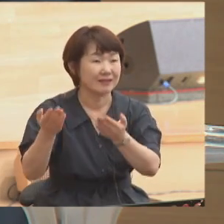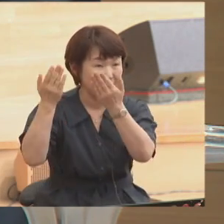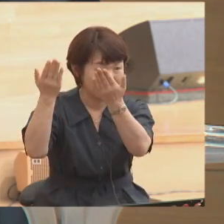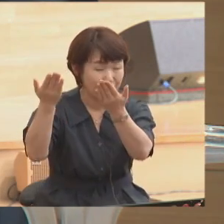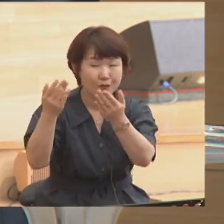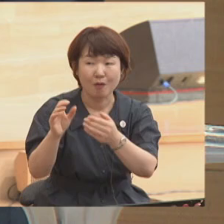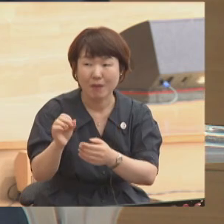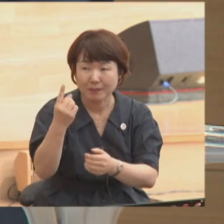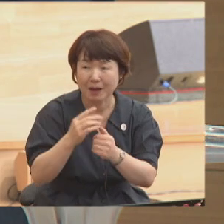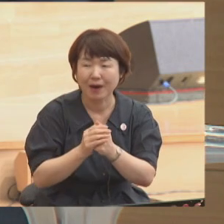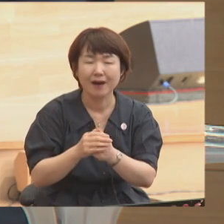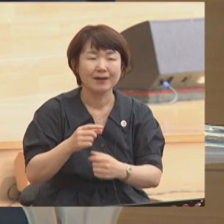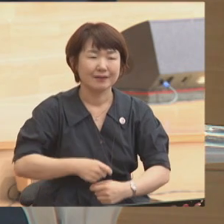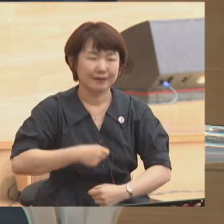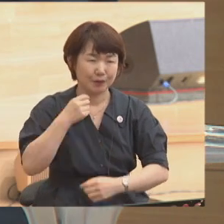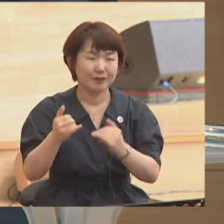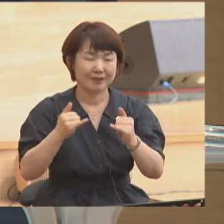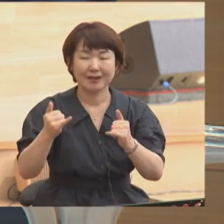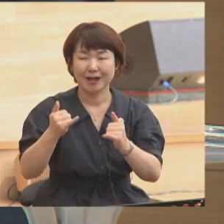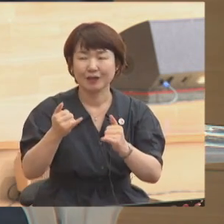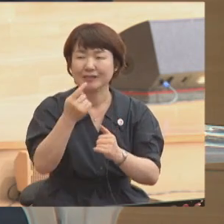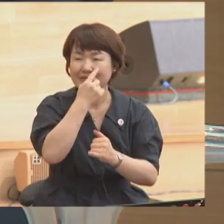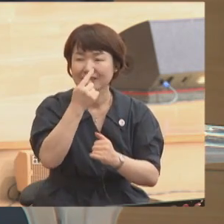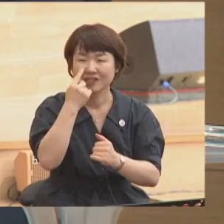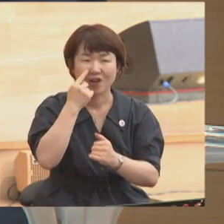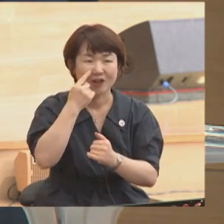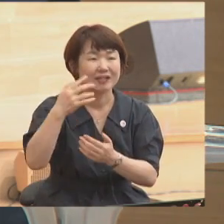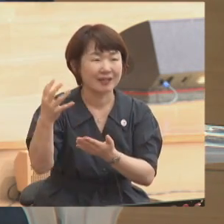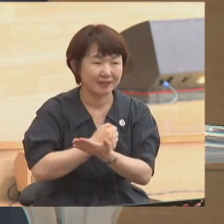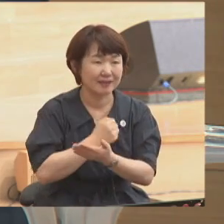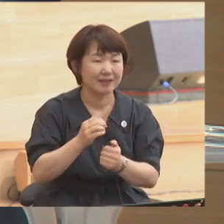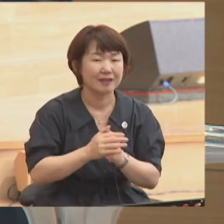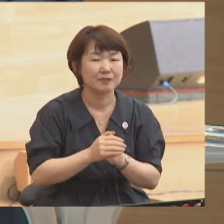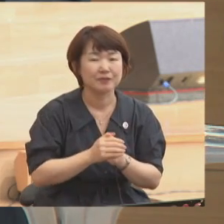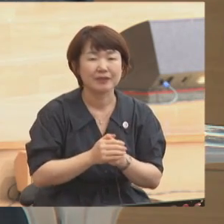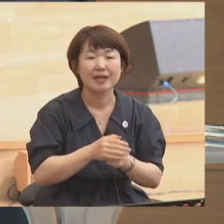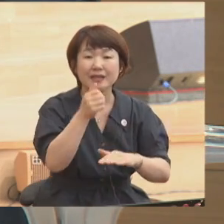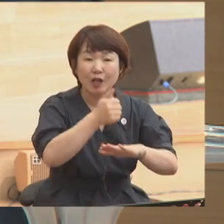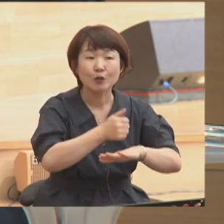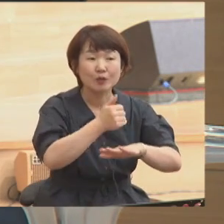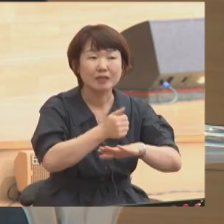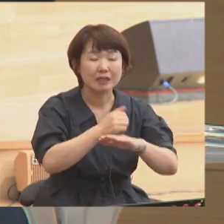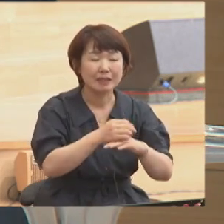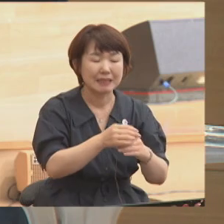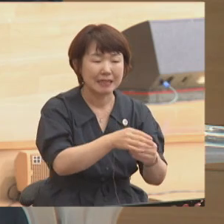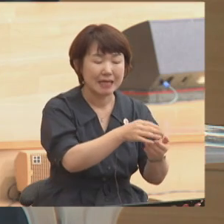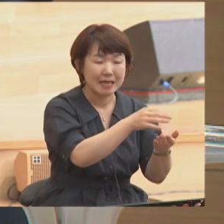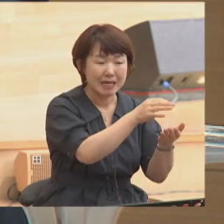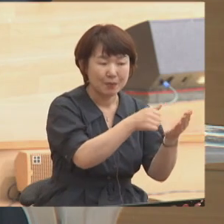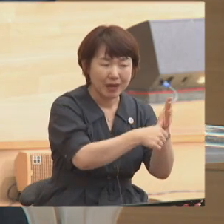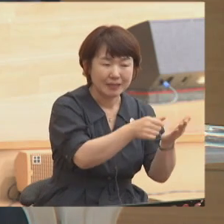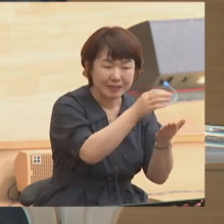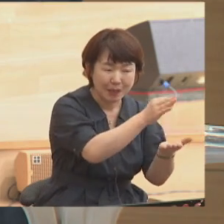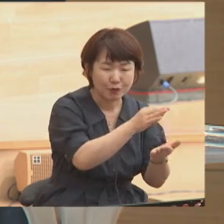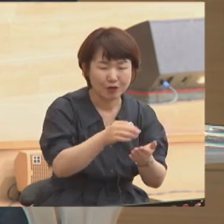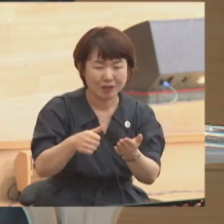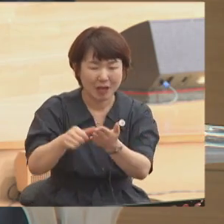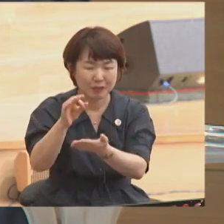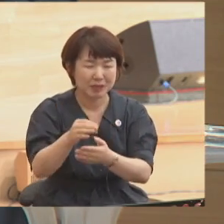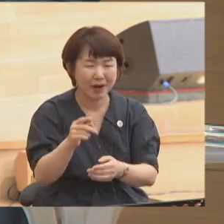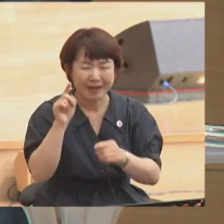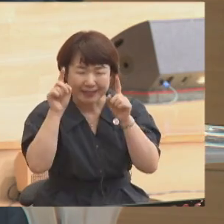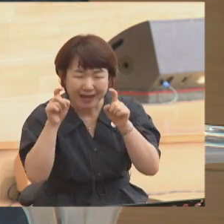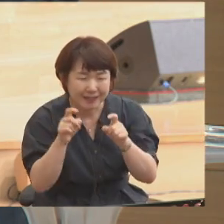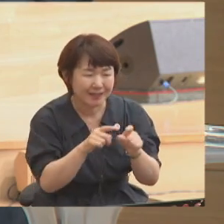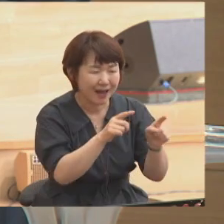드림으로 의로운 자라 하시는 증거를 얻었으니. 아멘. 결국은 제물로 양을 드렸냐 곡식을 드렸냐 이런 문제가 아니에요.